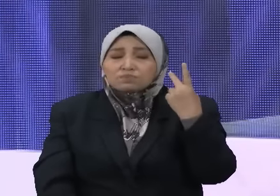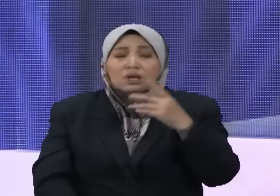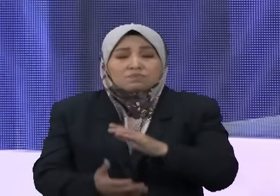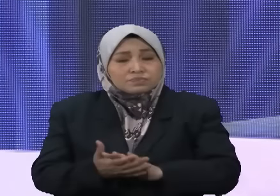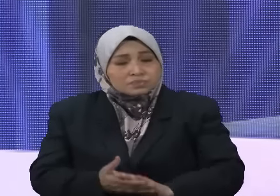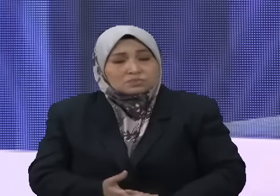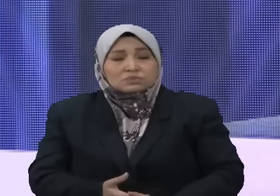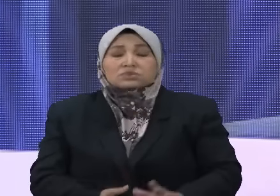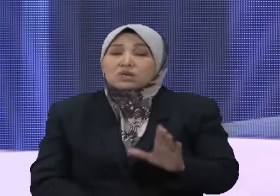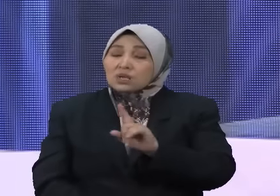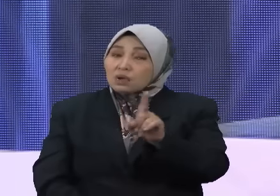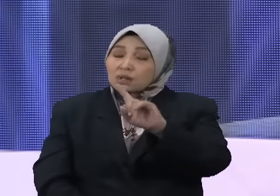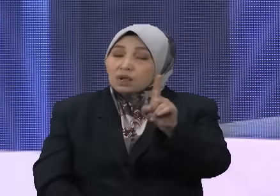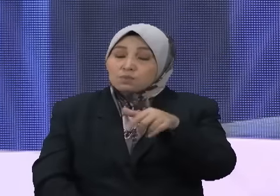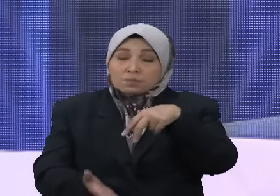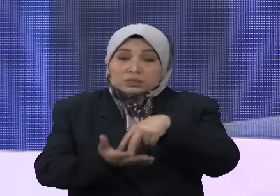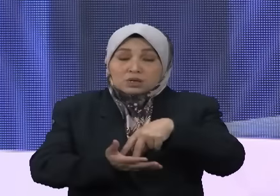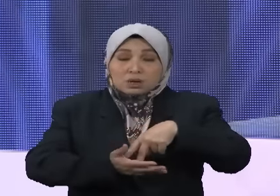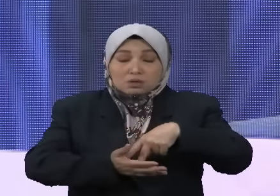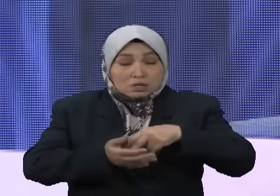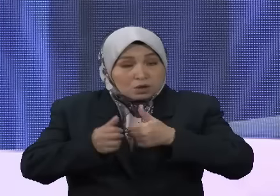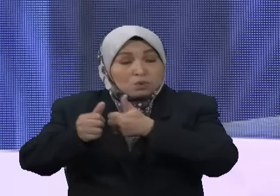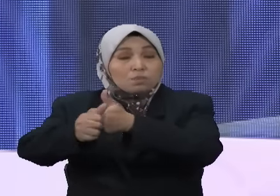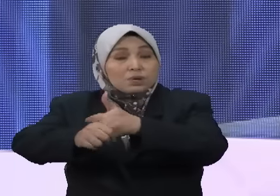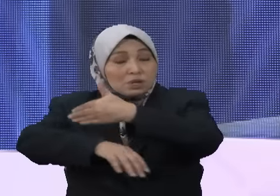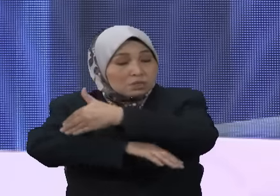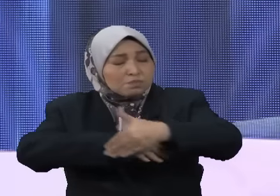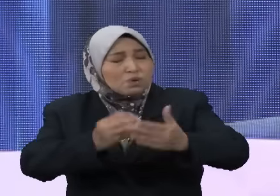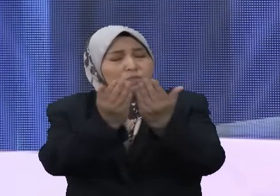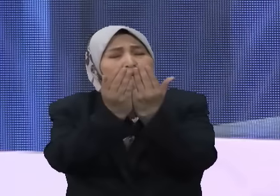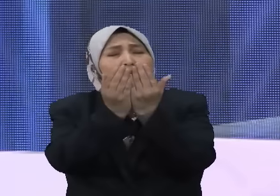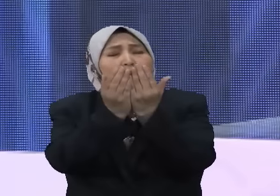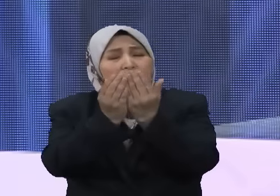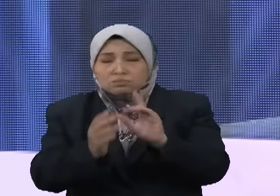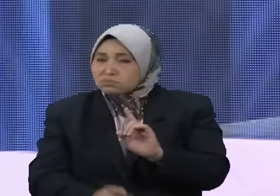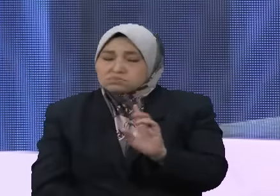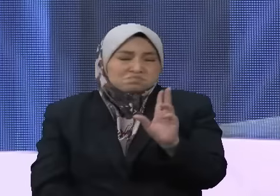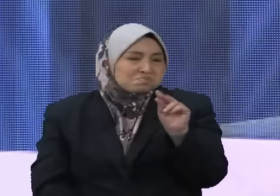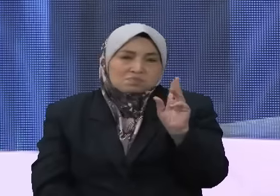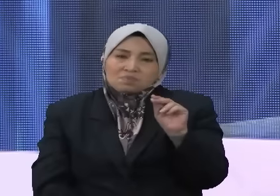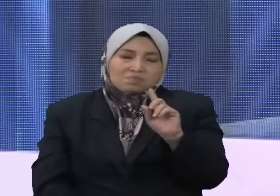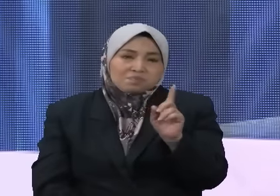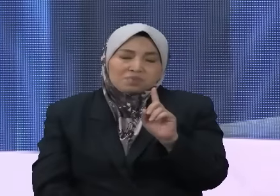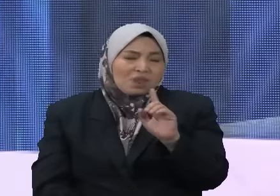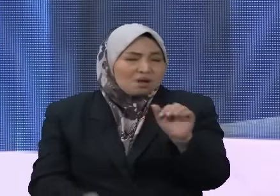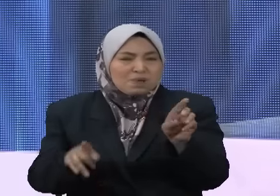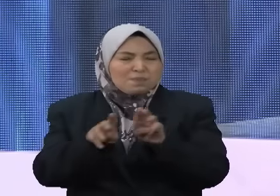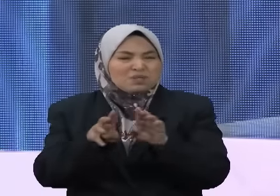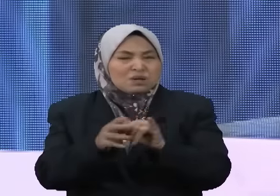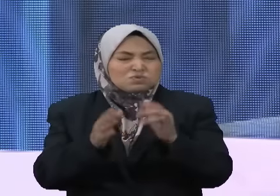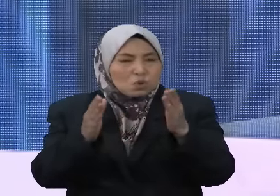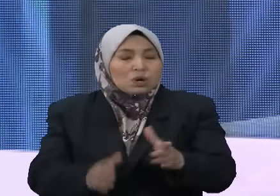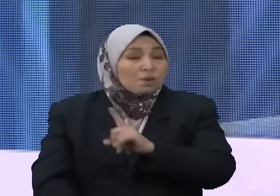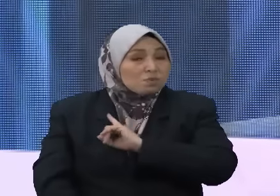munafik janganlah kamu berdiri pula ikut dia pergi ke kubur dia dan mendoakan dia kan seolah-olah Dia adalah seorang